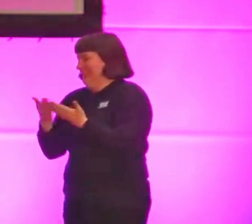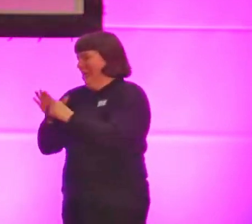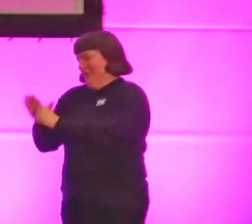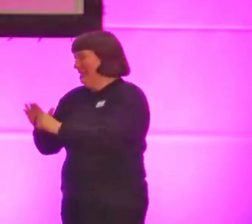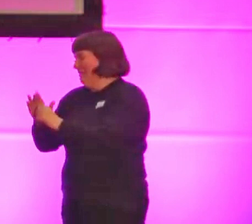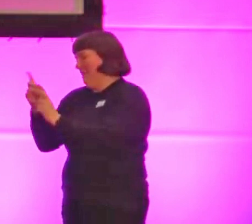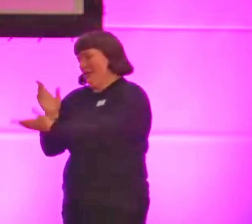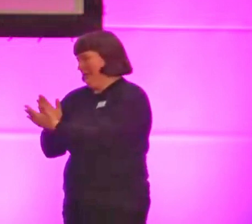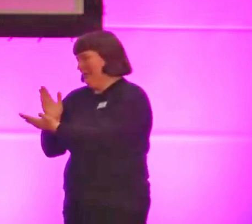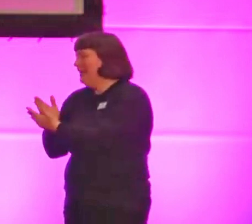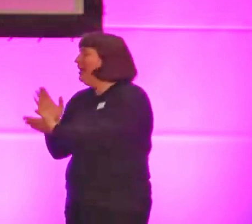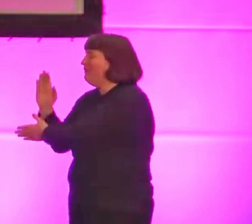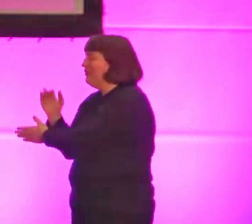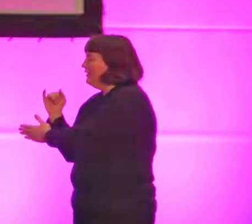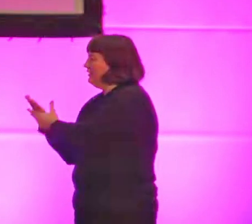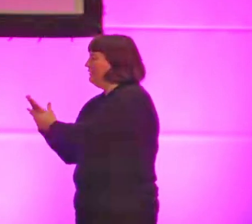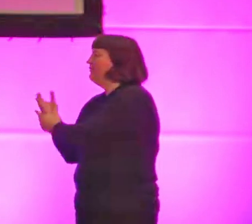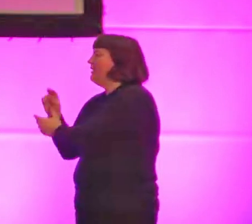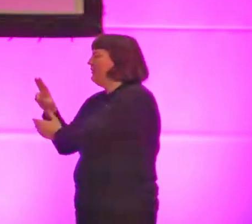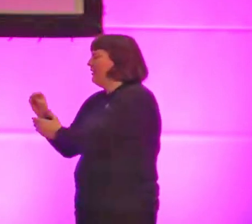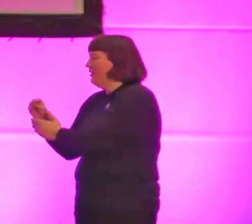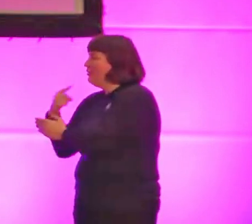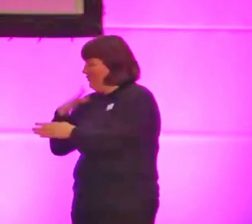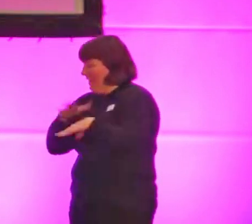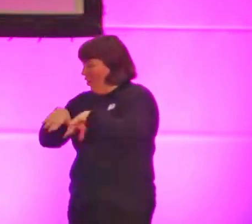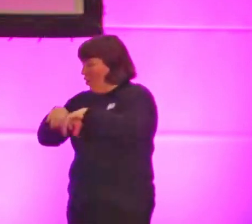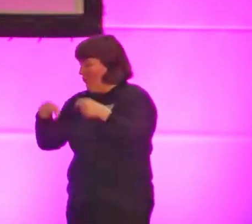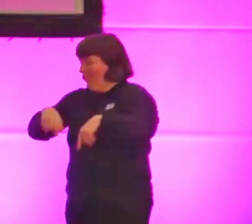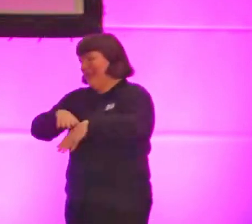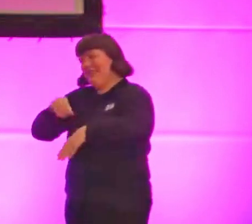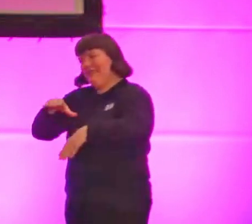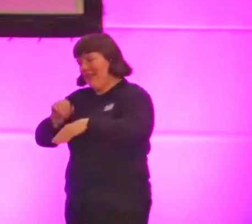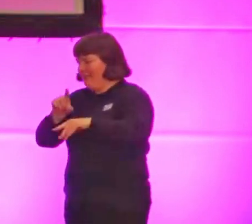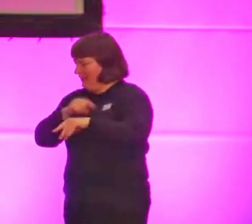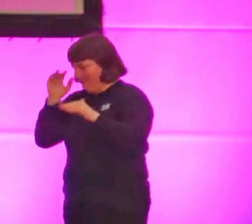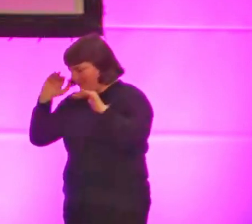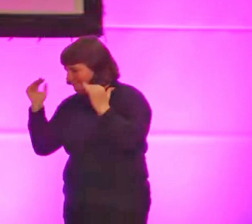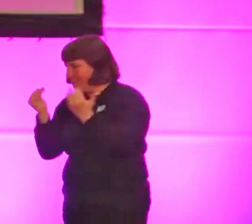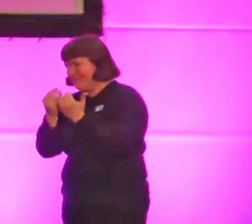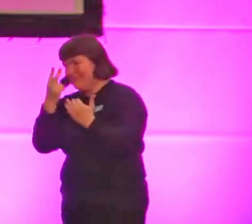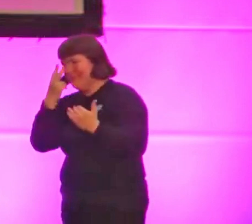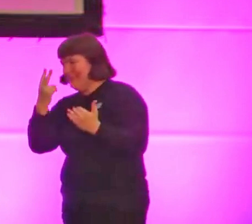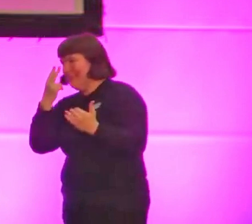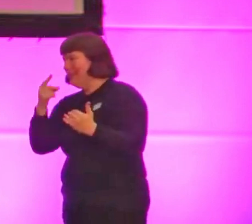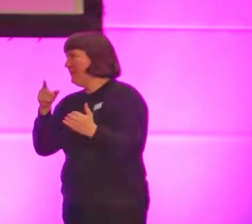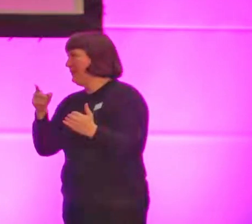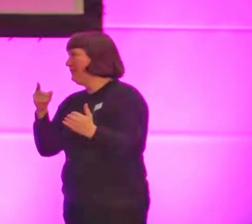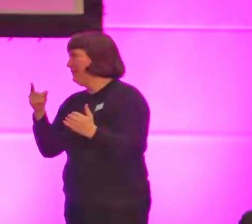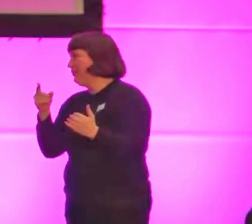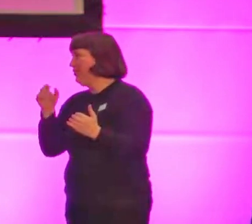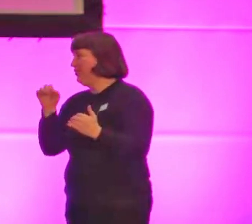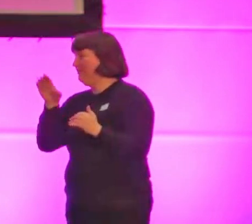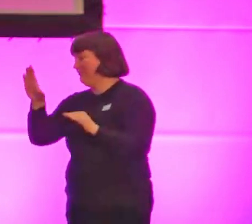mänskliga rättigheter. Då. Jag vill bara flika in där. Yes. För de ville ha ett avbrott. Men i Sverige så tar man hänsyn till det i så fall vid